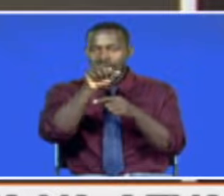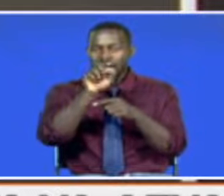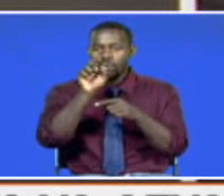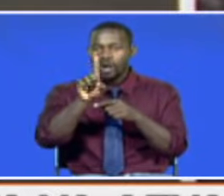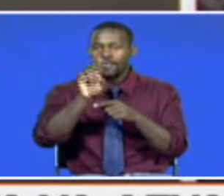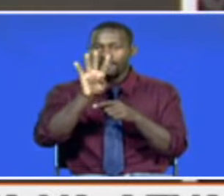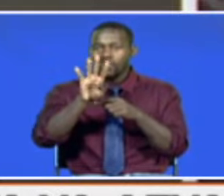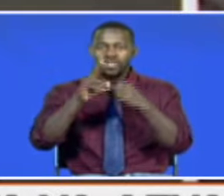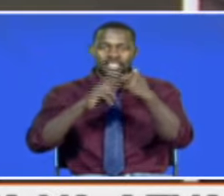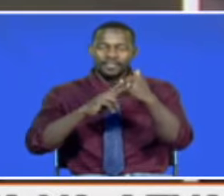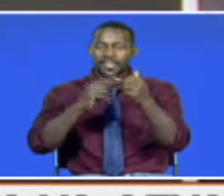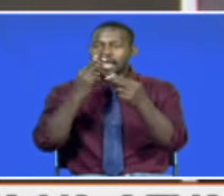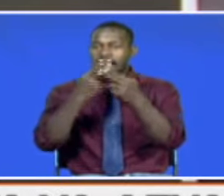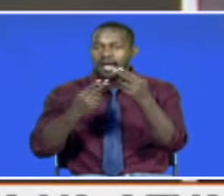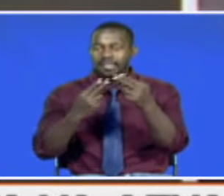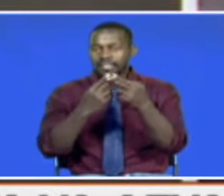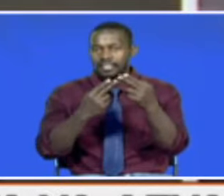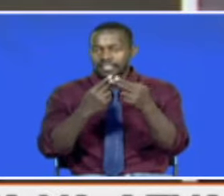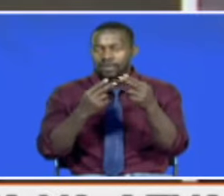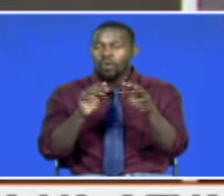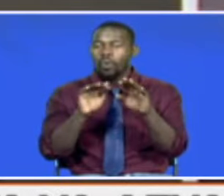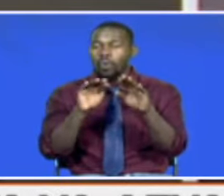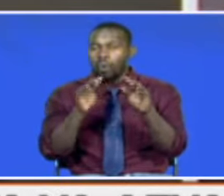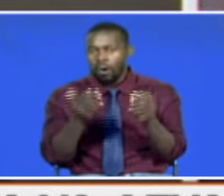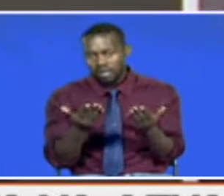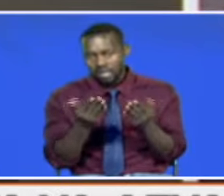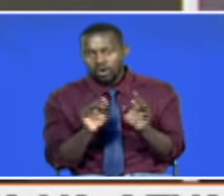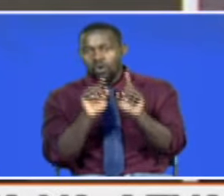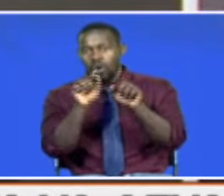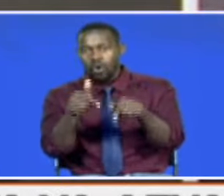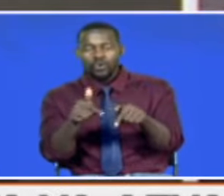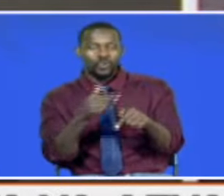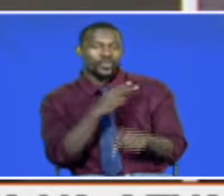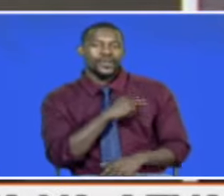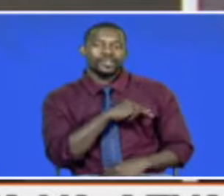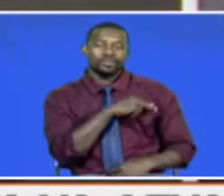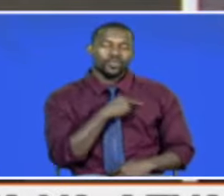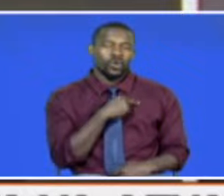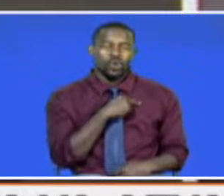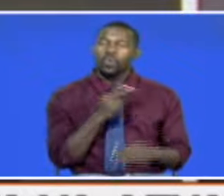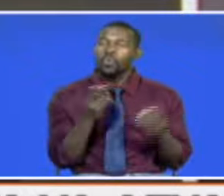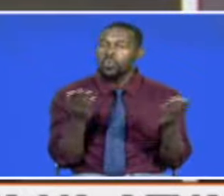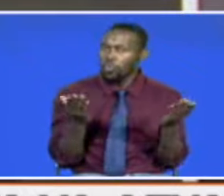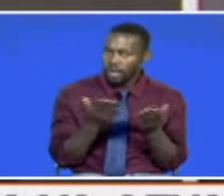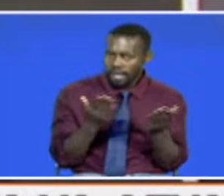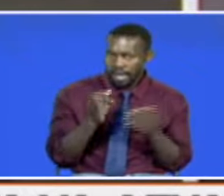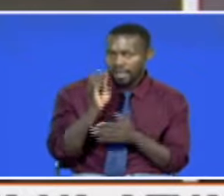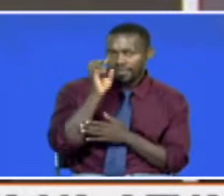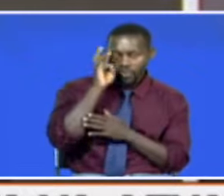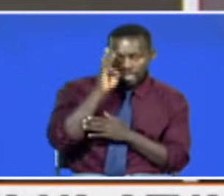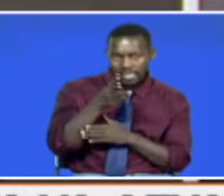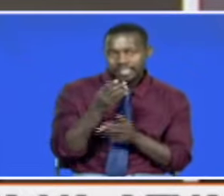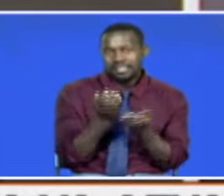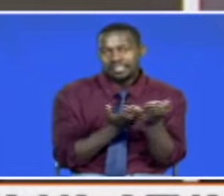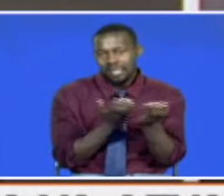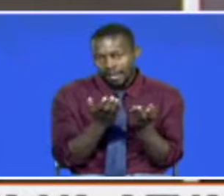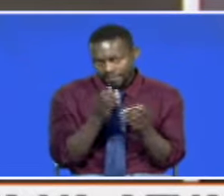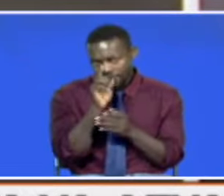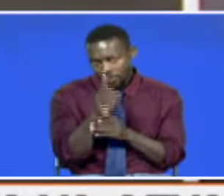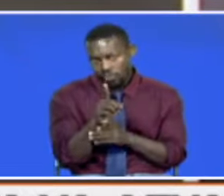*147# ama kutokea kwa hospitali ambapo tutakushughulikia